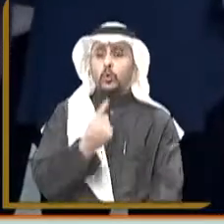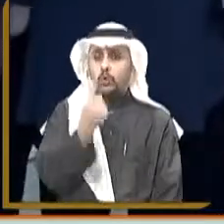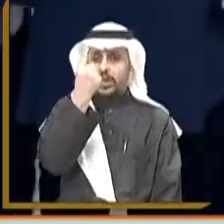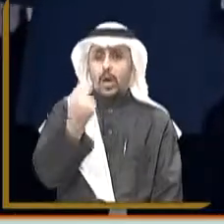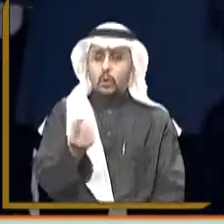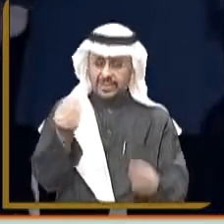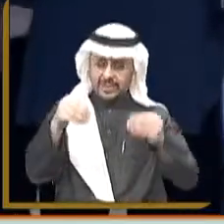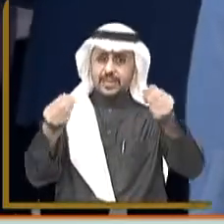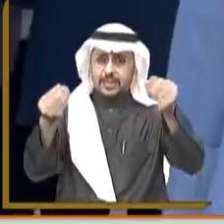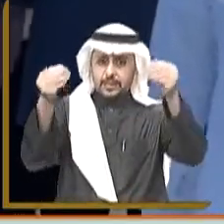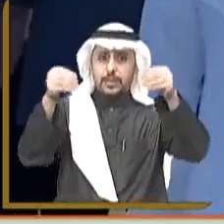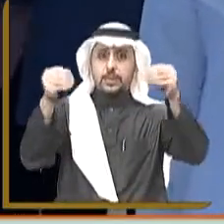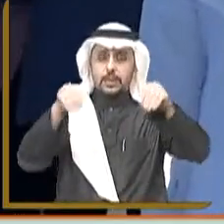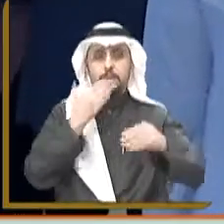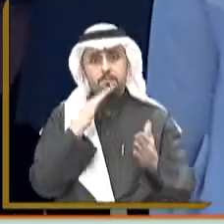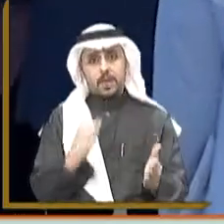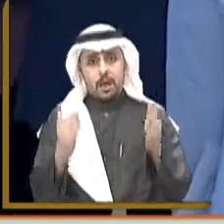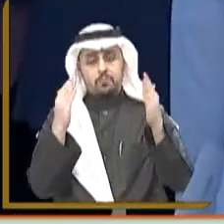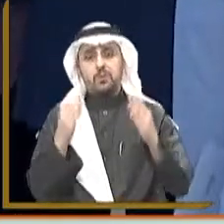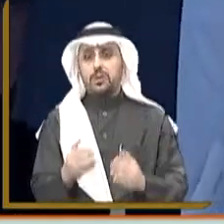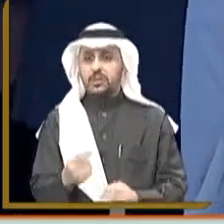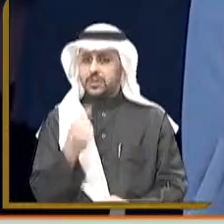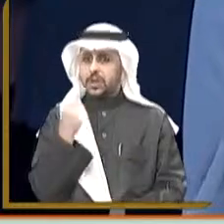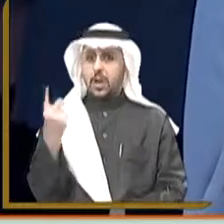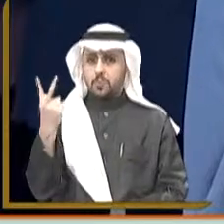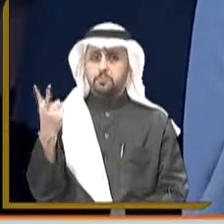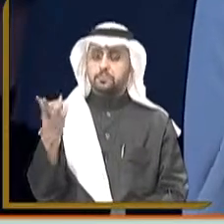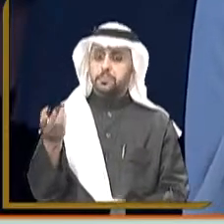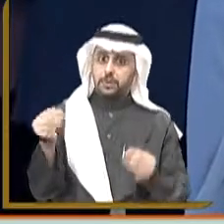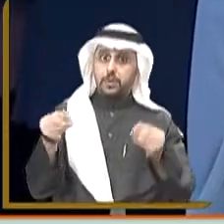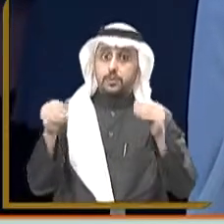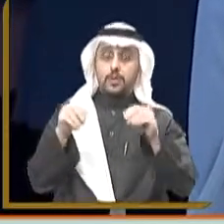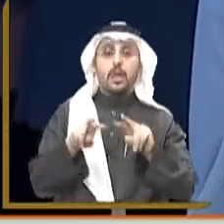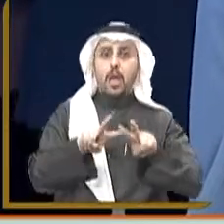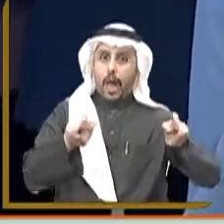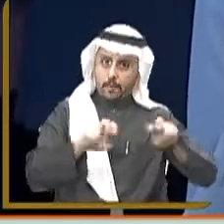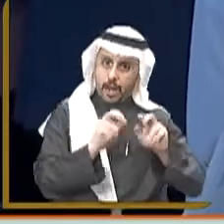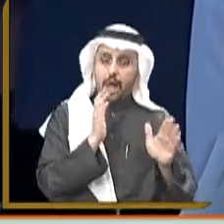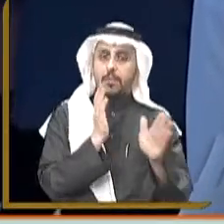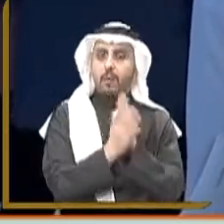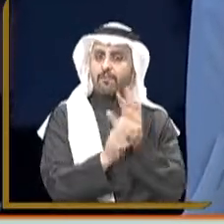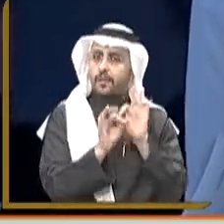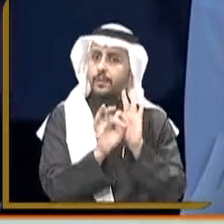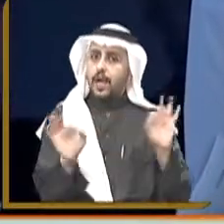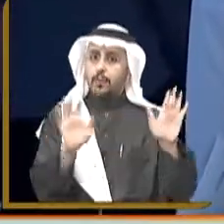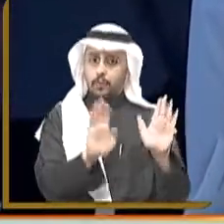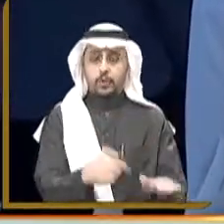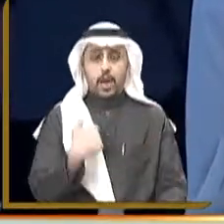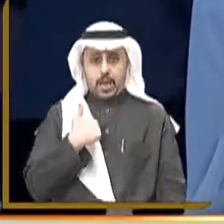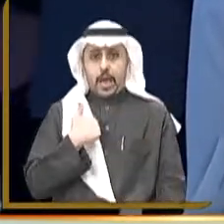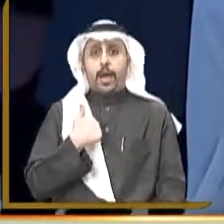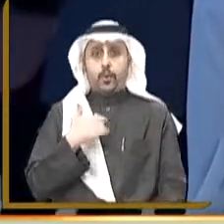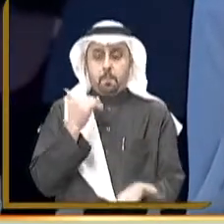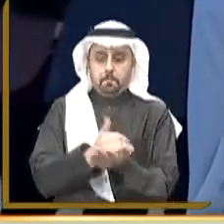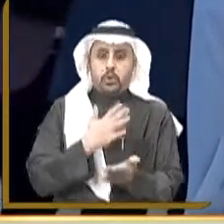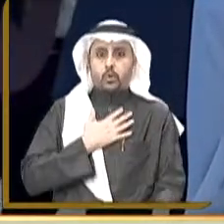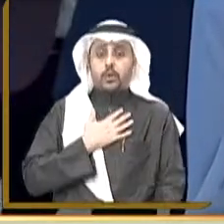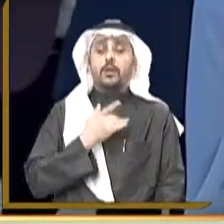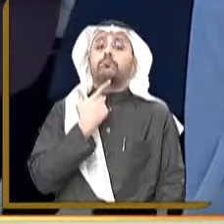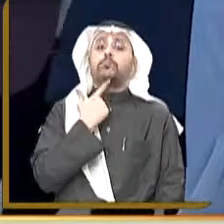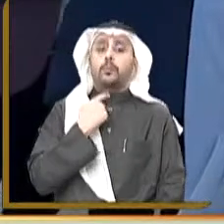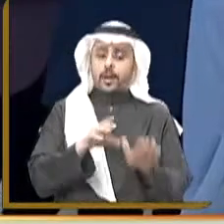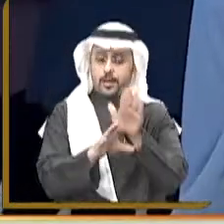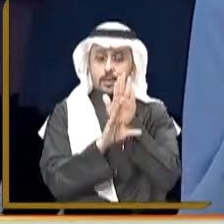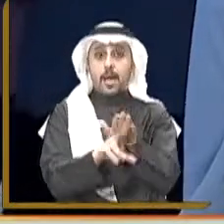المؤتمر، ولدينا مشاركات أيضا بحثية وعلمية في هذا المؤتمر. حريصين دائما على التواجد على دعم